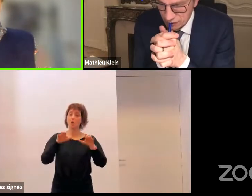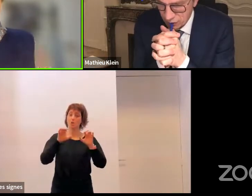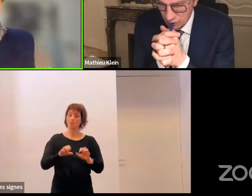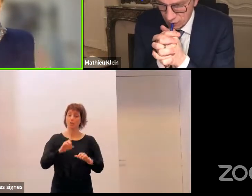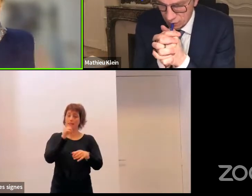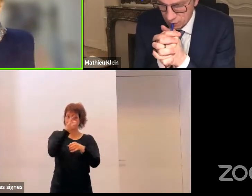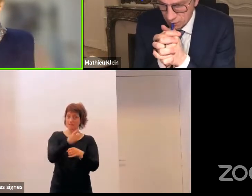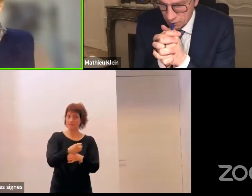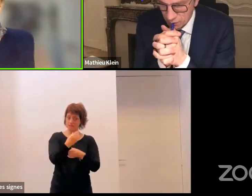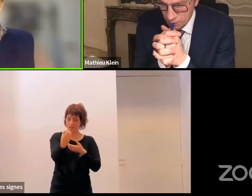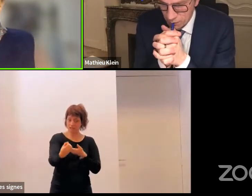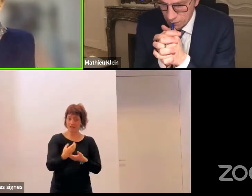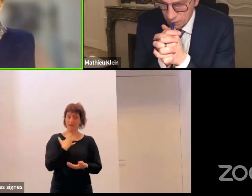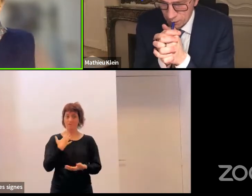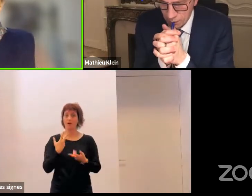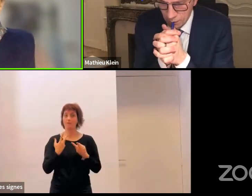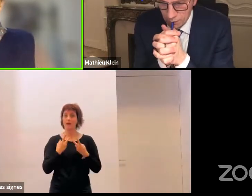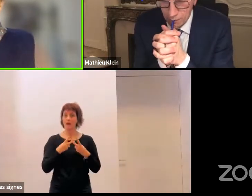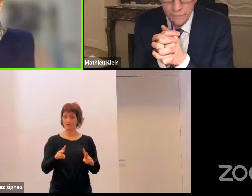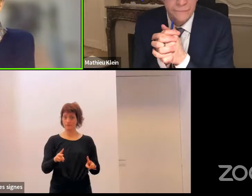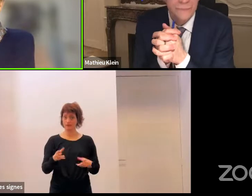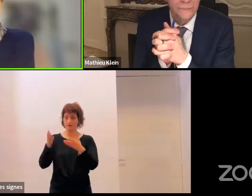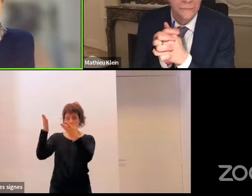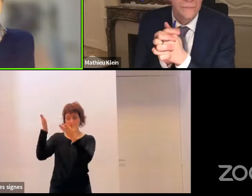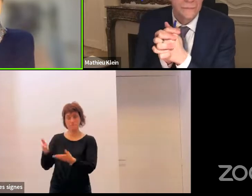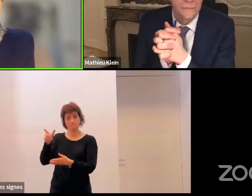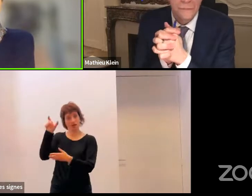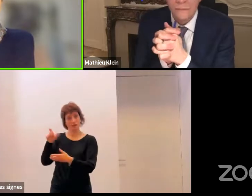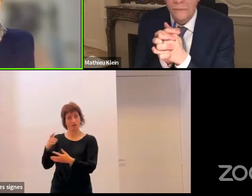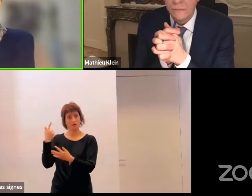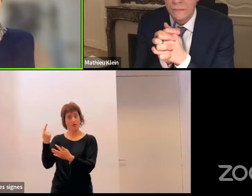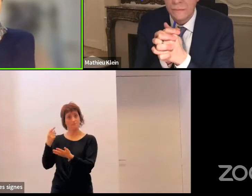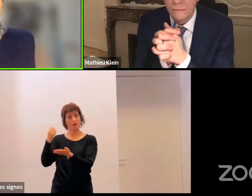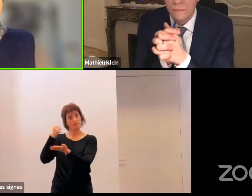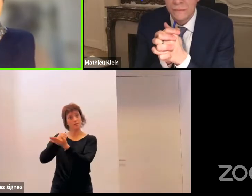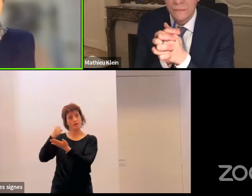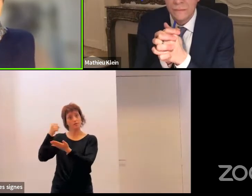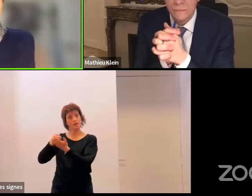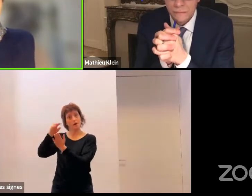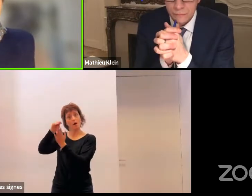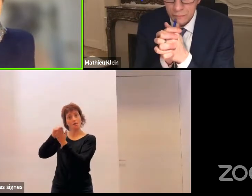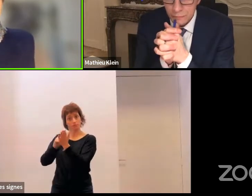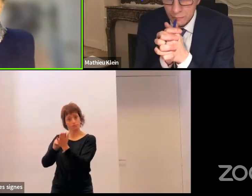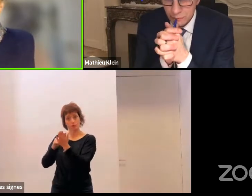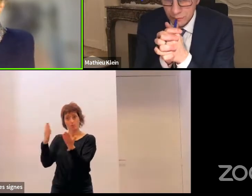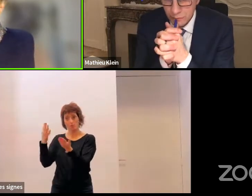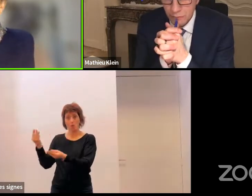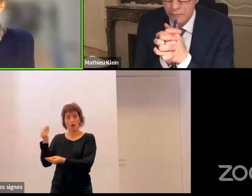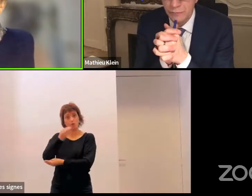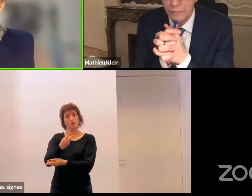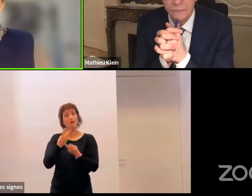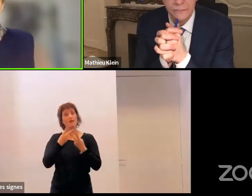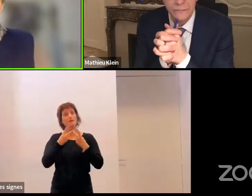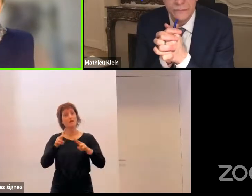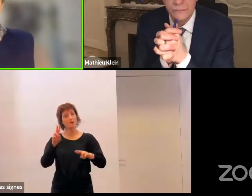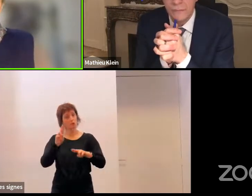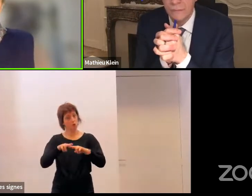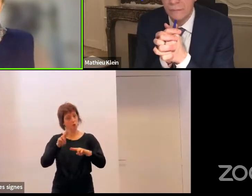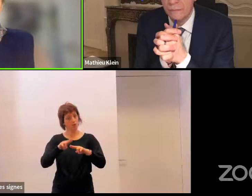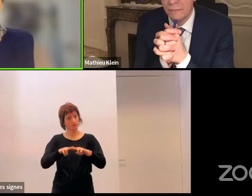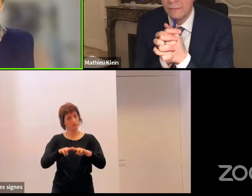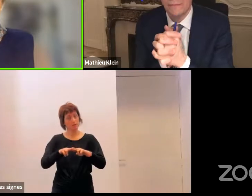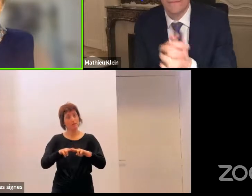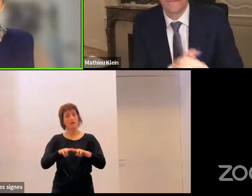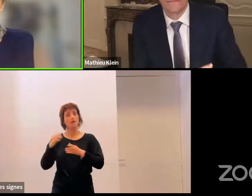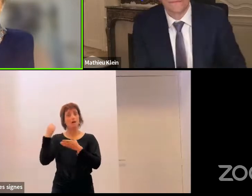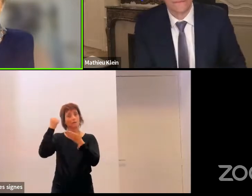a informé notre commune que Madame Monson a rédigé un testament rendant la ville de Nancy légataire universelle